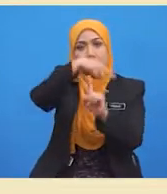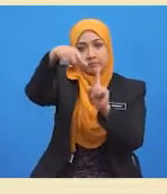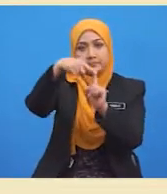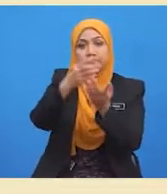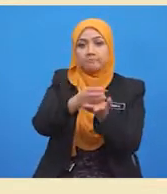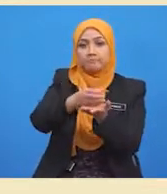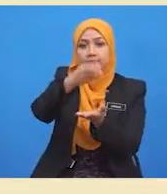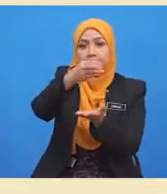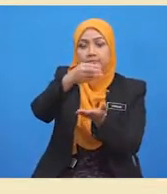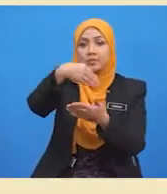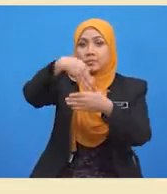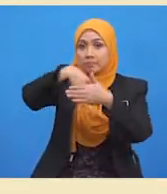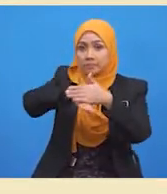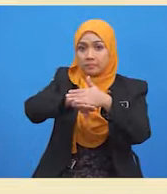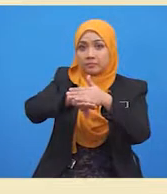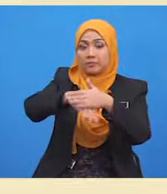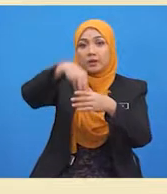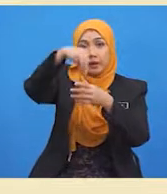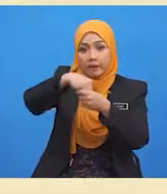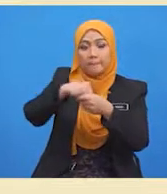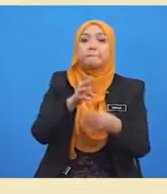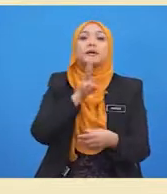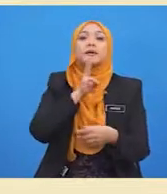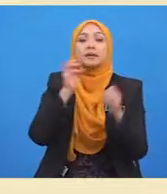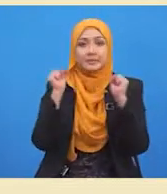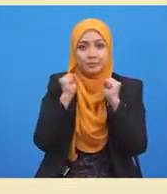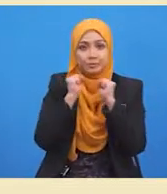direndam ke dalam air sejuk